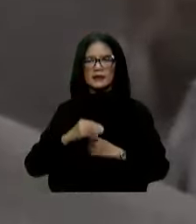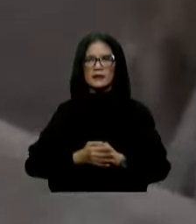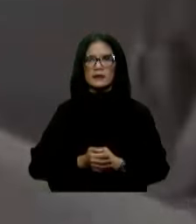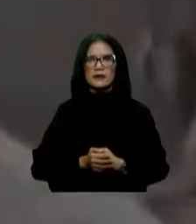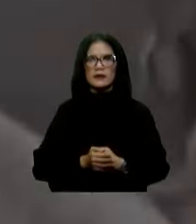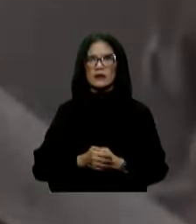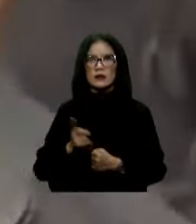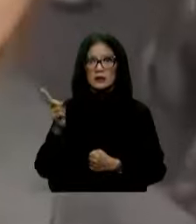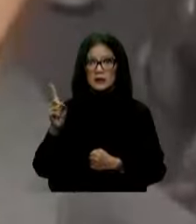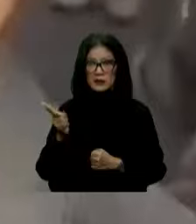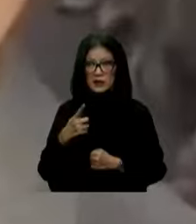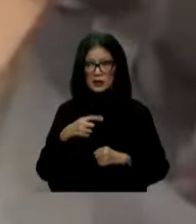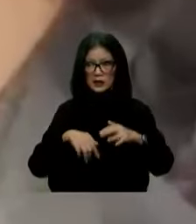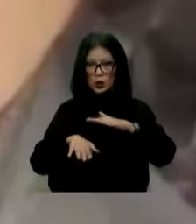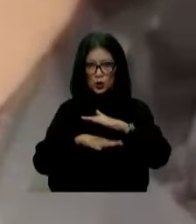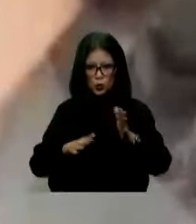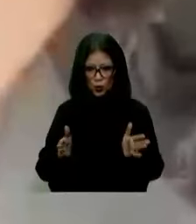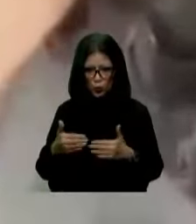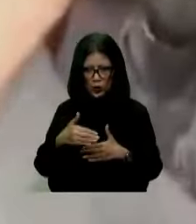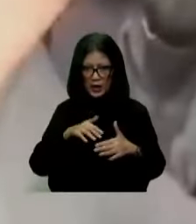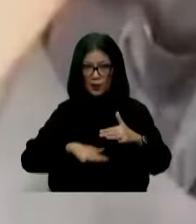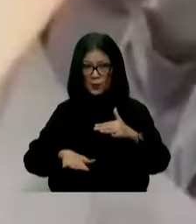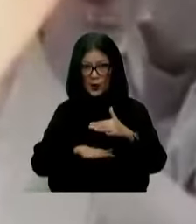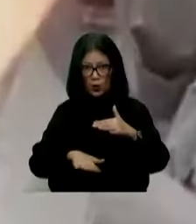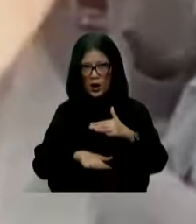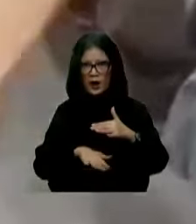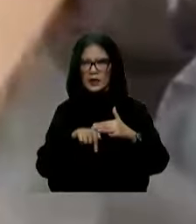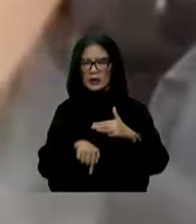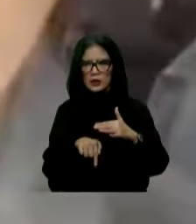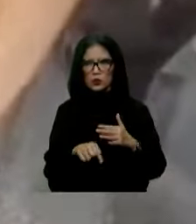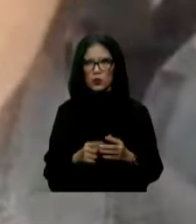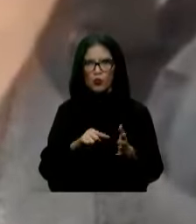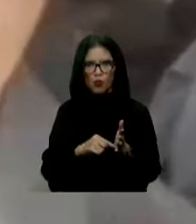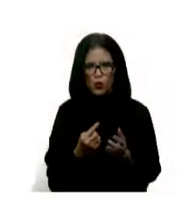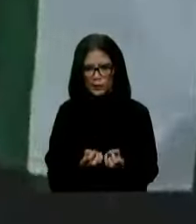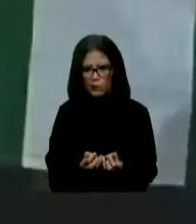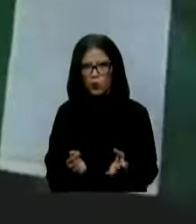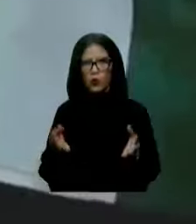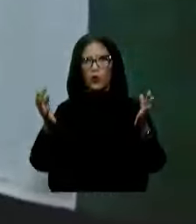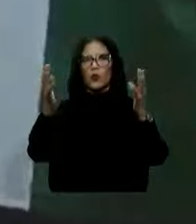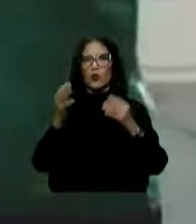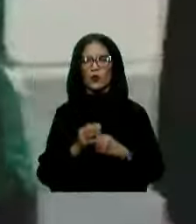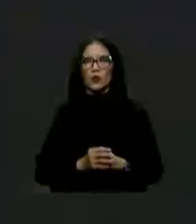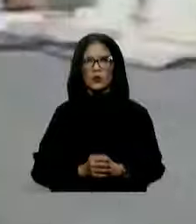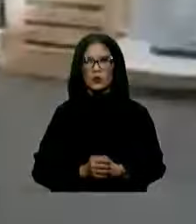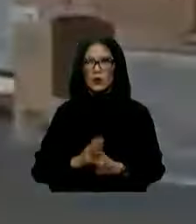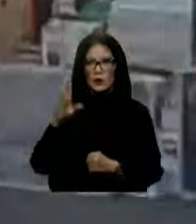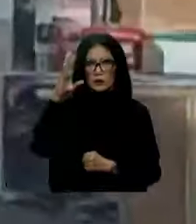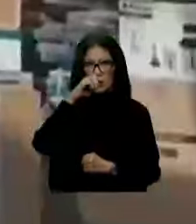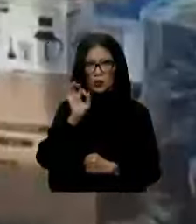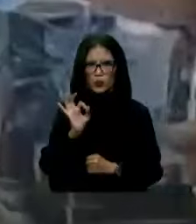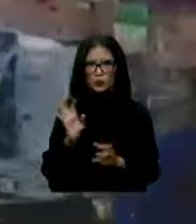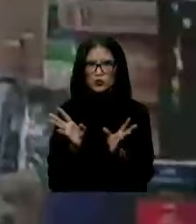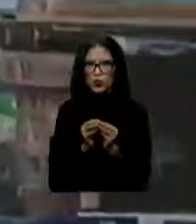bawah. Oh iya. Lantai 1. Penyebabnya dari lantai 1 ya, Pak ya? Lantai 1. Belum diketahui berapa jumlah